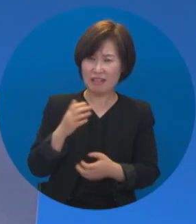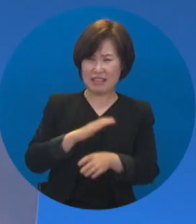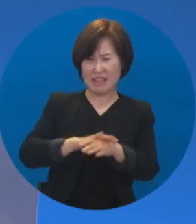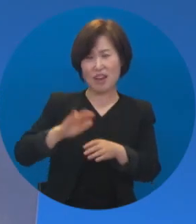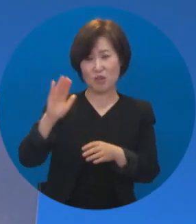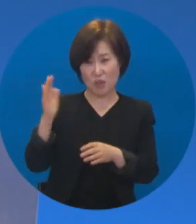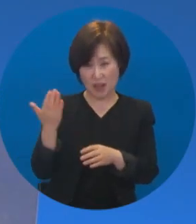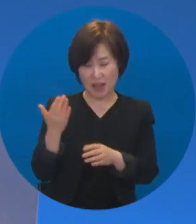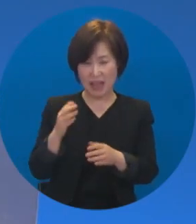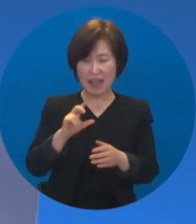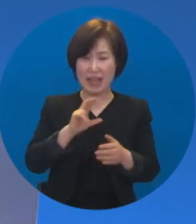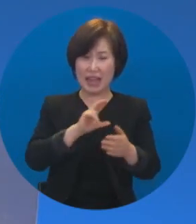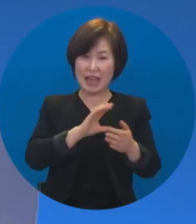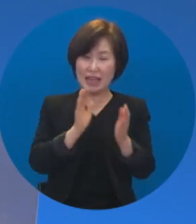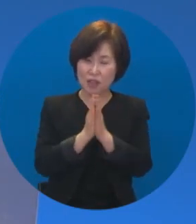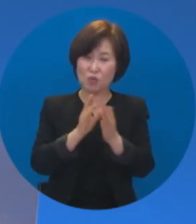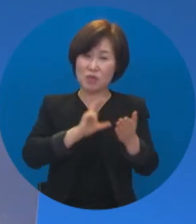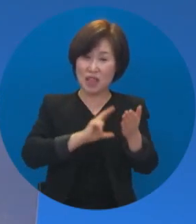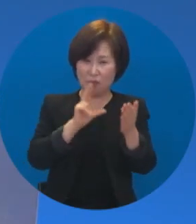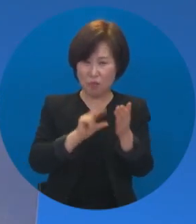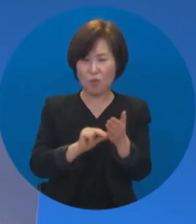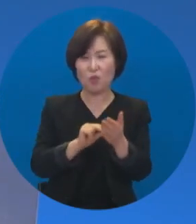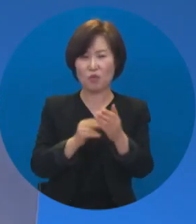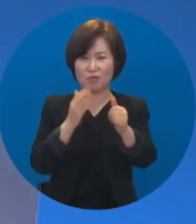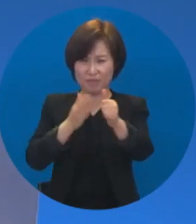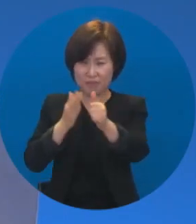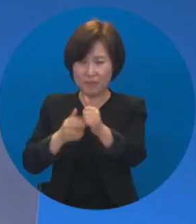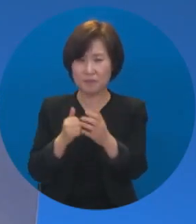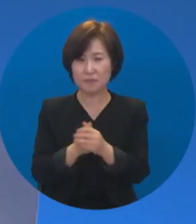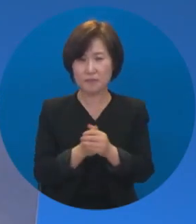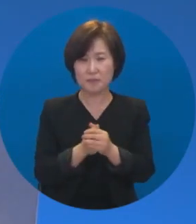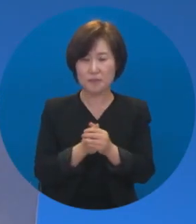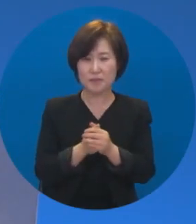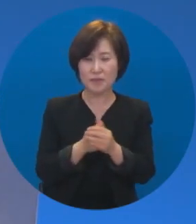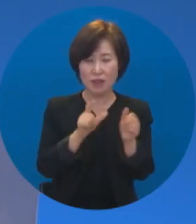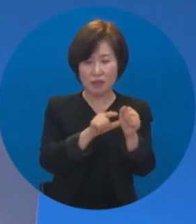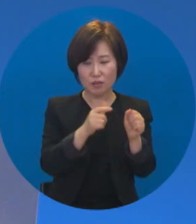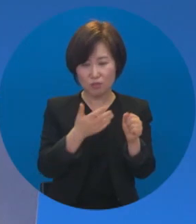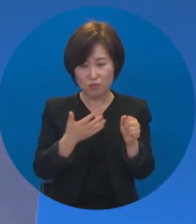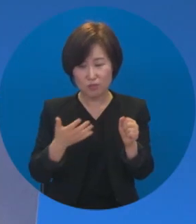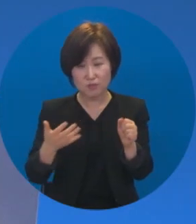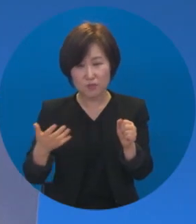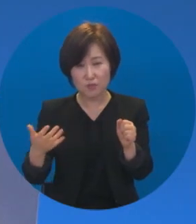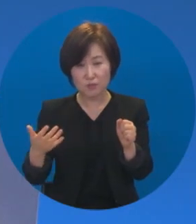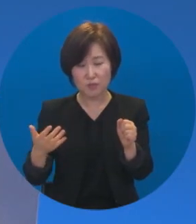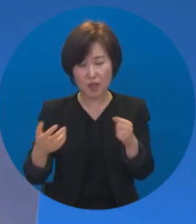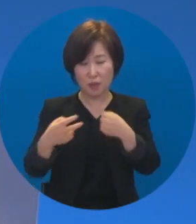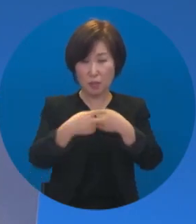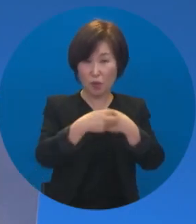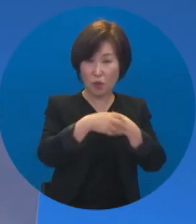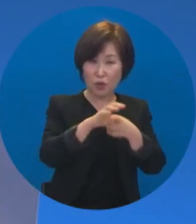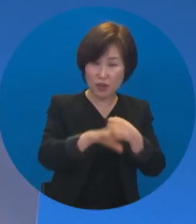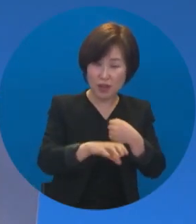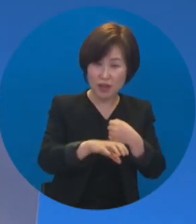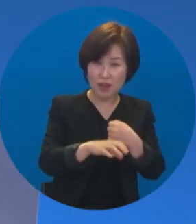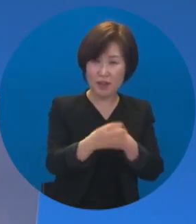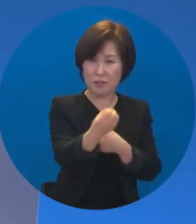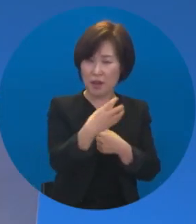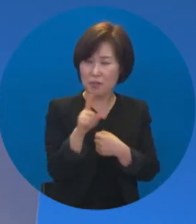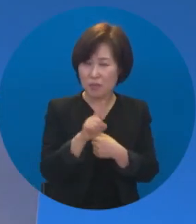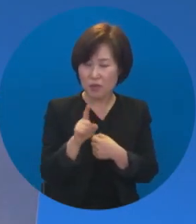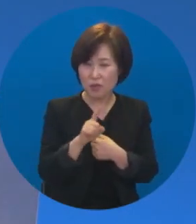기도 제목을 요청했어요. 그리고 또 시간이 지나서 병원에서는 저희에게 더 이상 해줄 것이